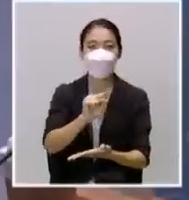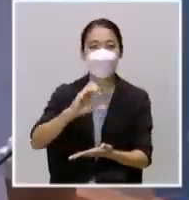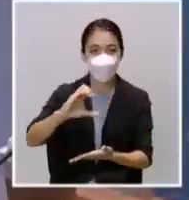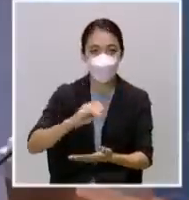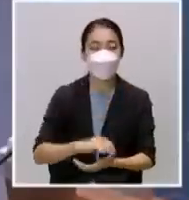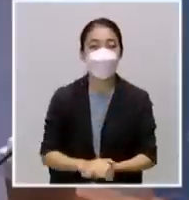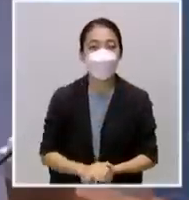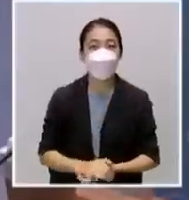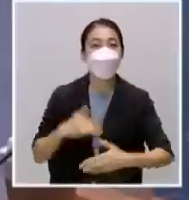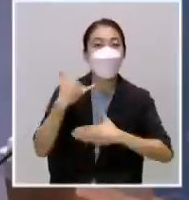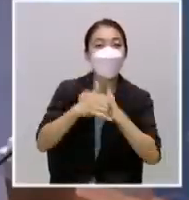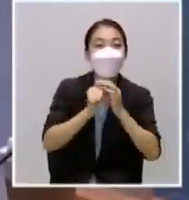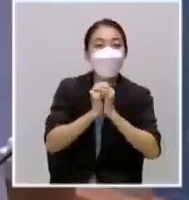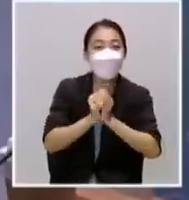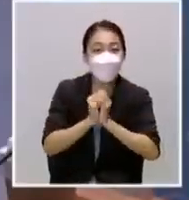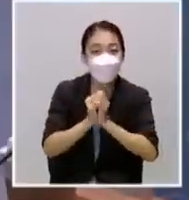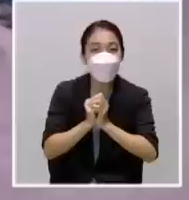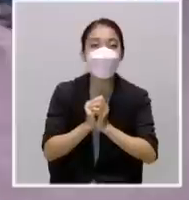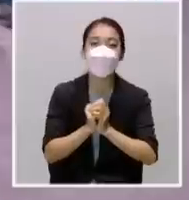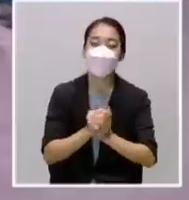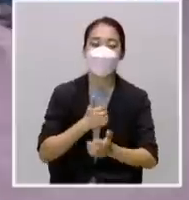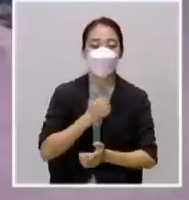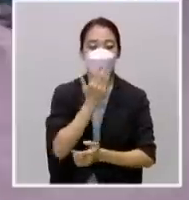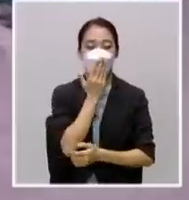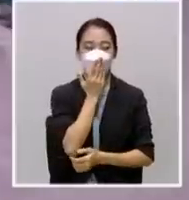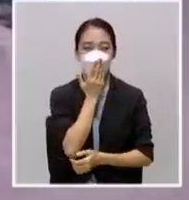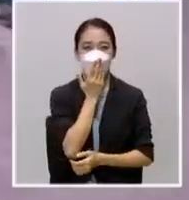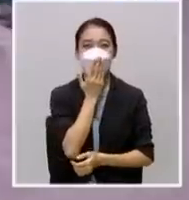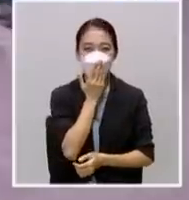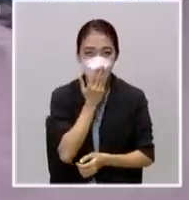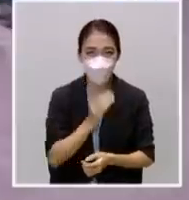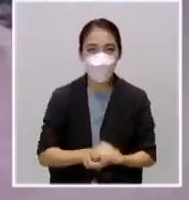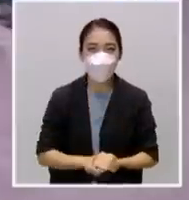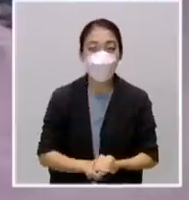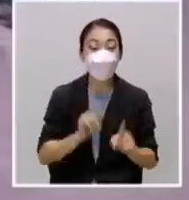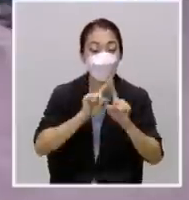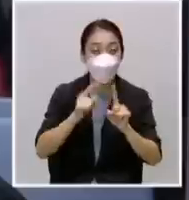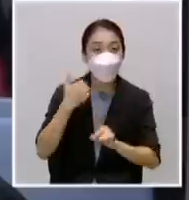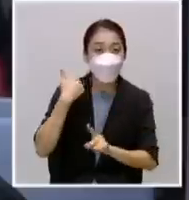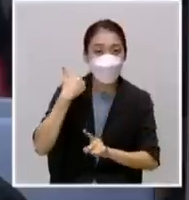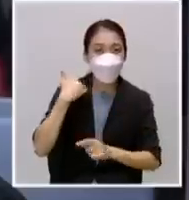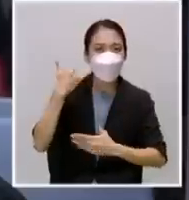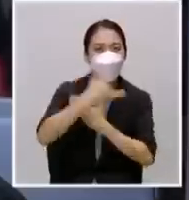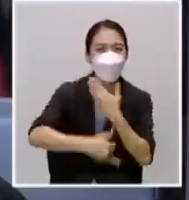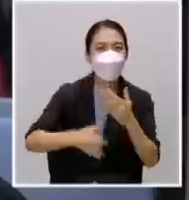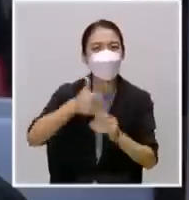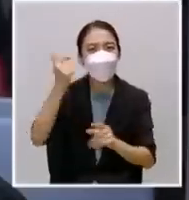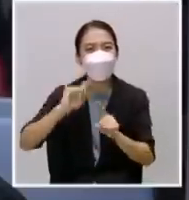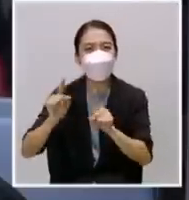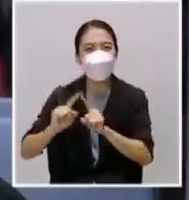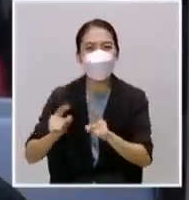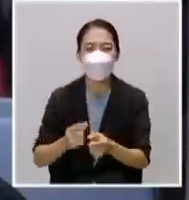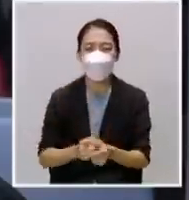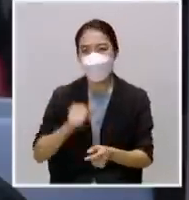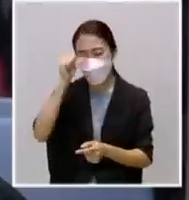นซึ่งเป็นชาติสมาชิกถาวรเช่นเดียวกันงดออกเสียงนอกจากนี้ค่ะยังมีสมาชิกไม่ถาวรอีก2ชา